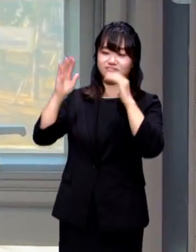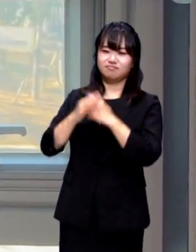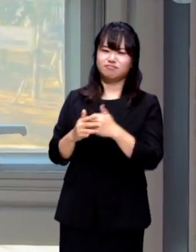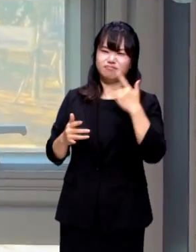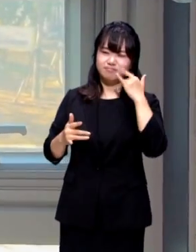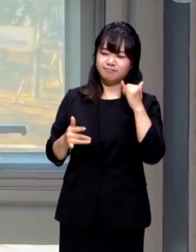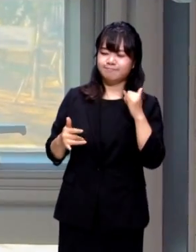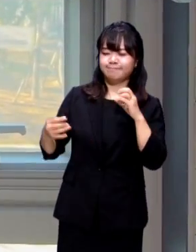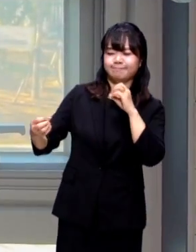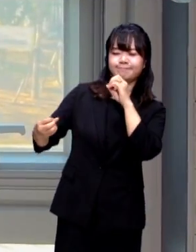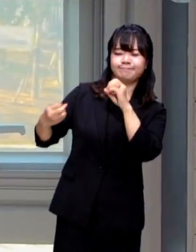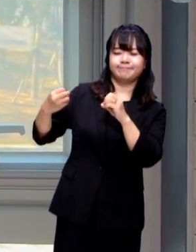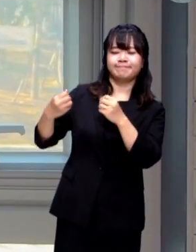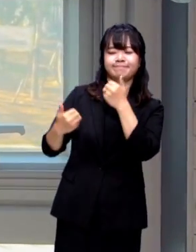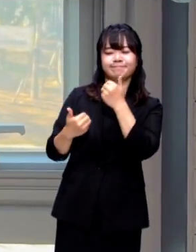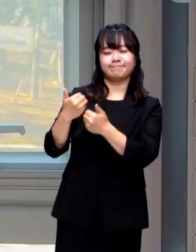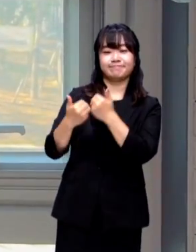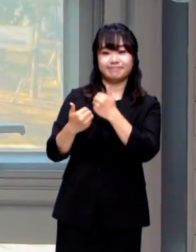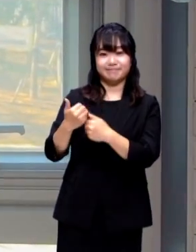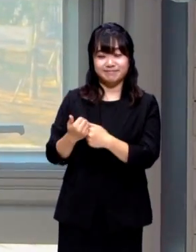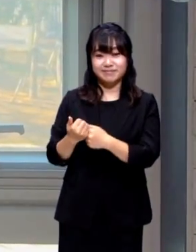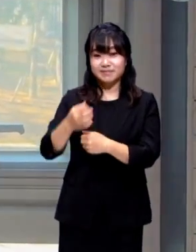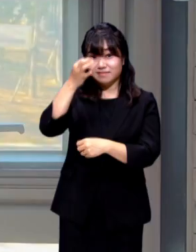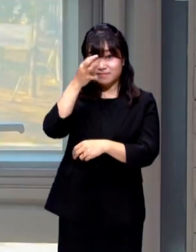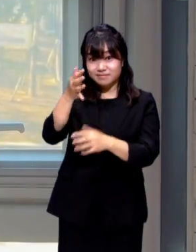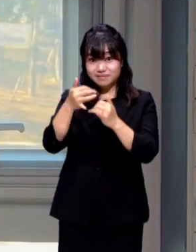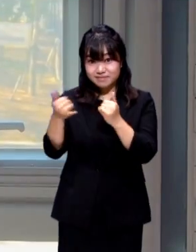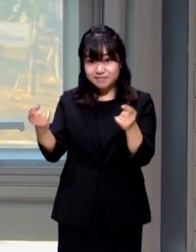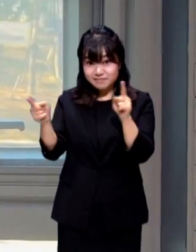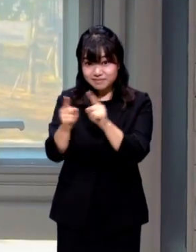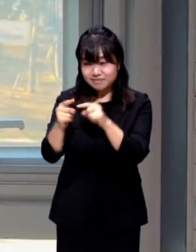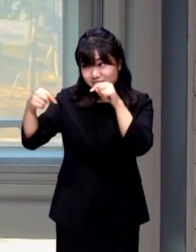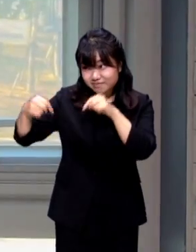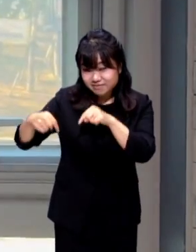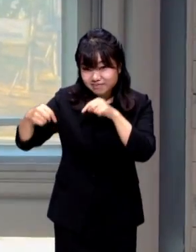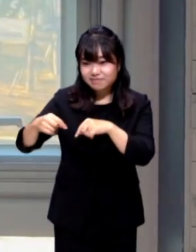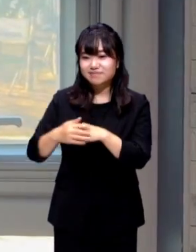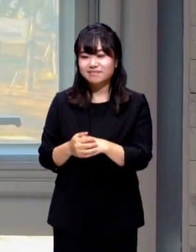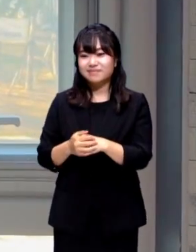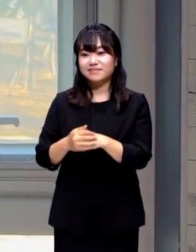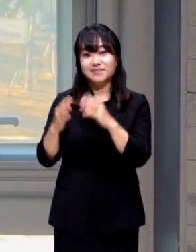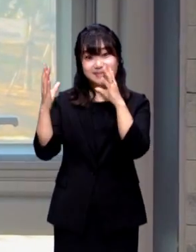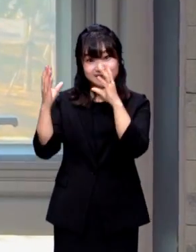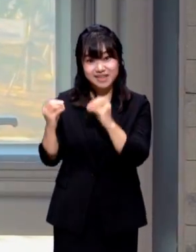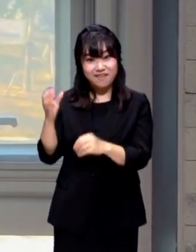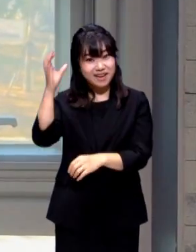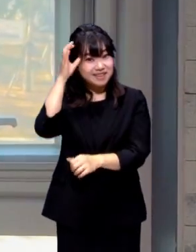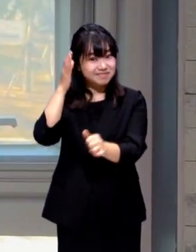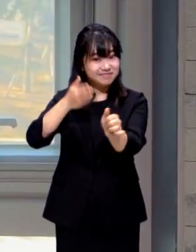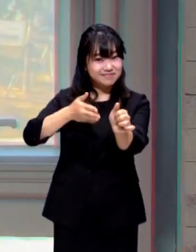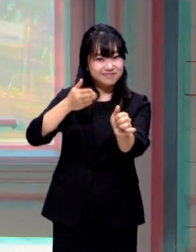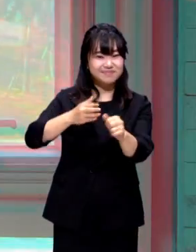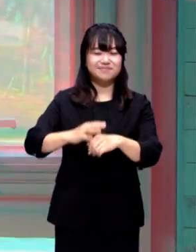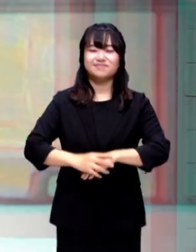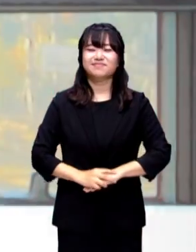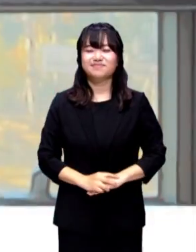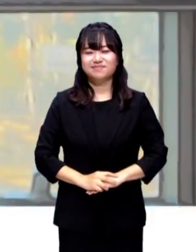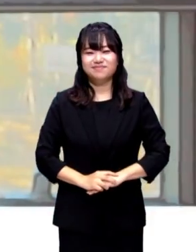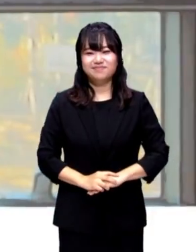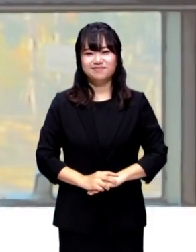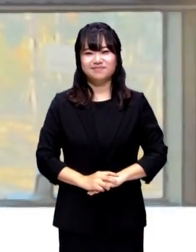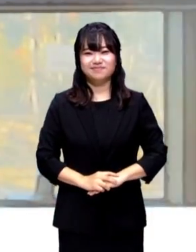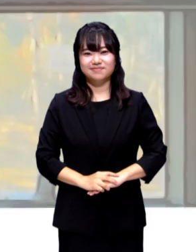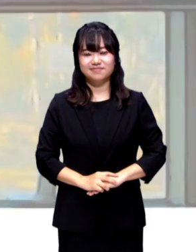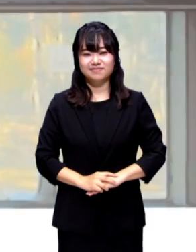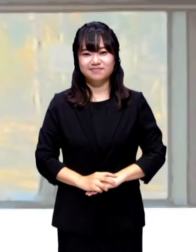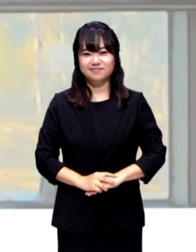학부모와의 갈등을 전문가 상담을 통해 치유하는 현장 이야기 기대해 주세요.